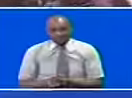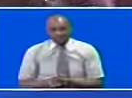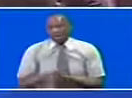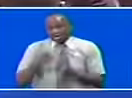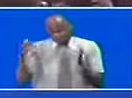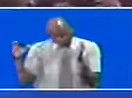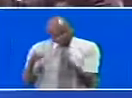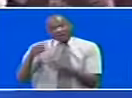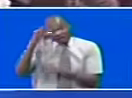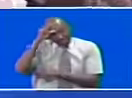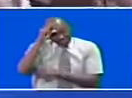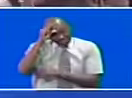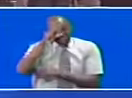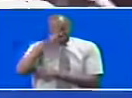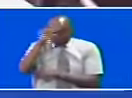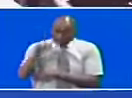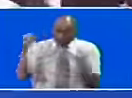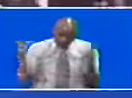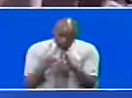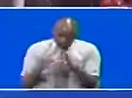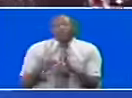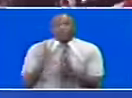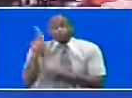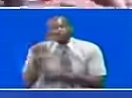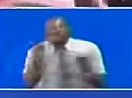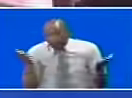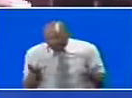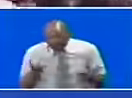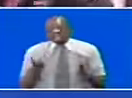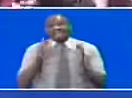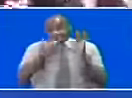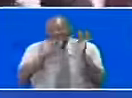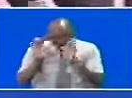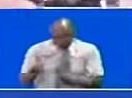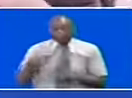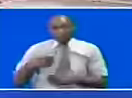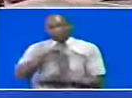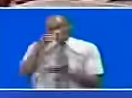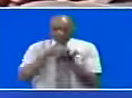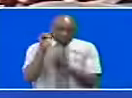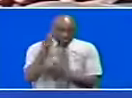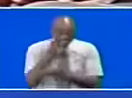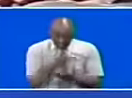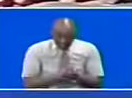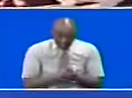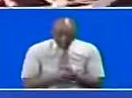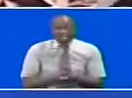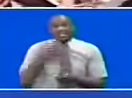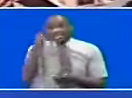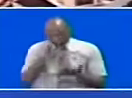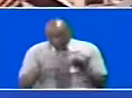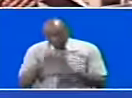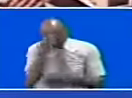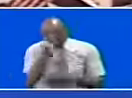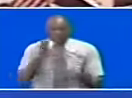Upande wa serikali, Rais Uhuru Kenyatta alielekeza kampeni yake katika maeneo ya kati na mashariki, akiwahimiza wakazi kujisajili